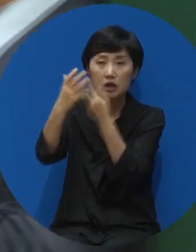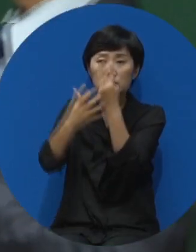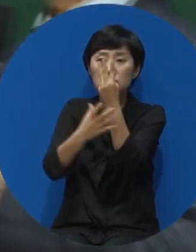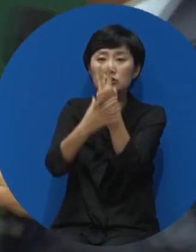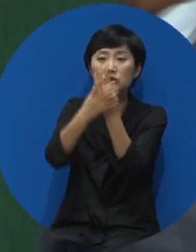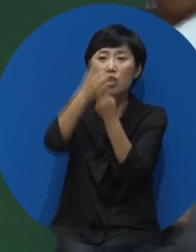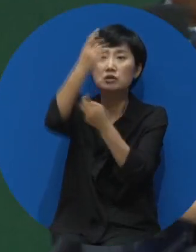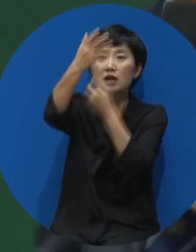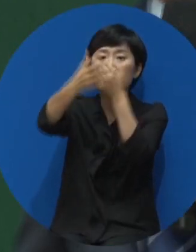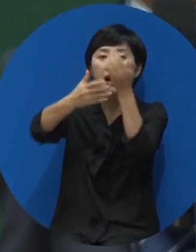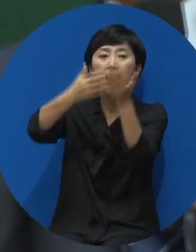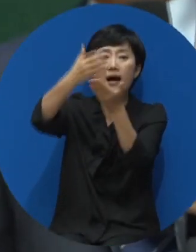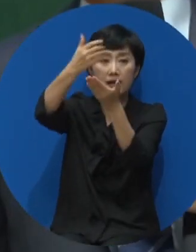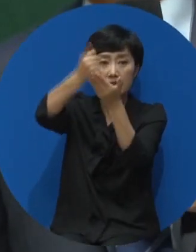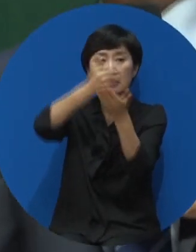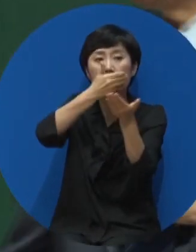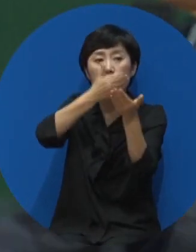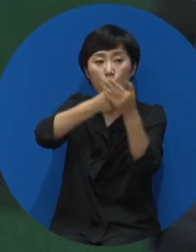本当の神のタラントを見つけた人はこちらの部分この三位一体から見つけたのです。